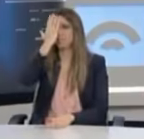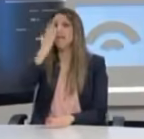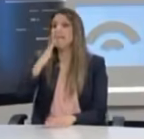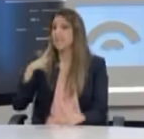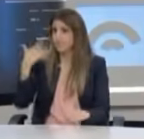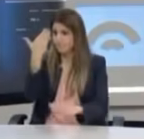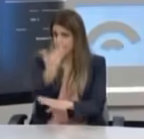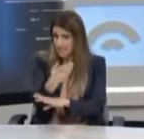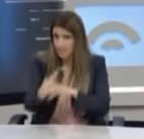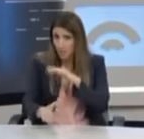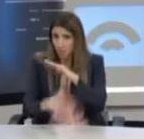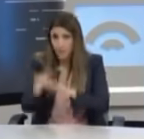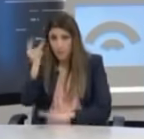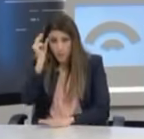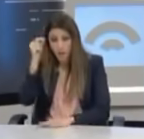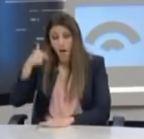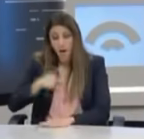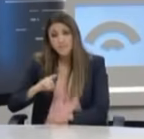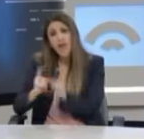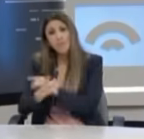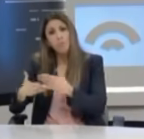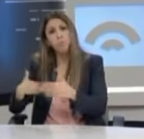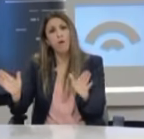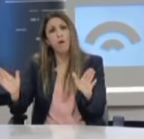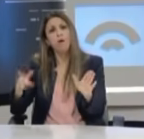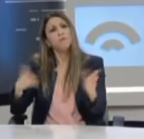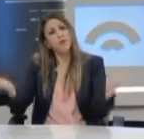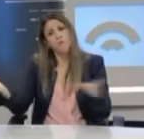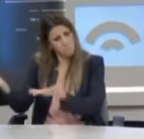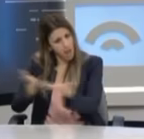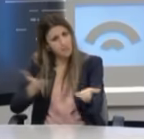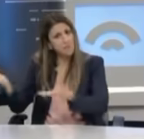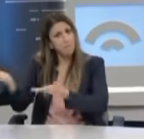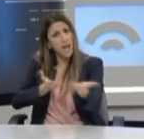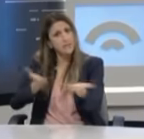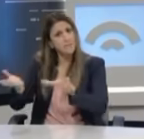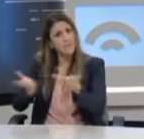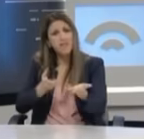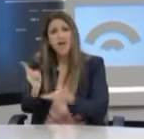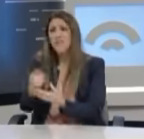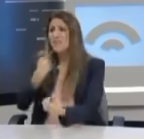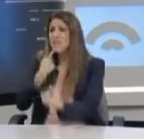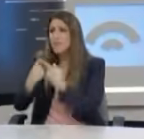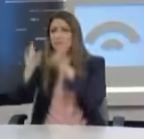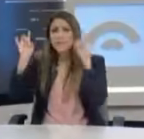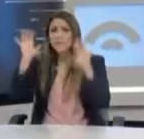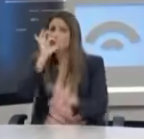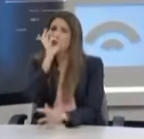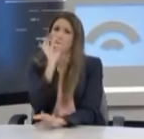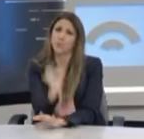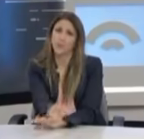ο κύριος Ζάεφ, τους ανοίξατε τις πόρτες και τα παράθυρα. Δεν τα διαπραγματευτήκατε ποτέ.